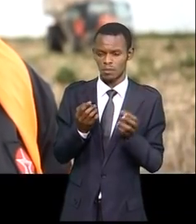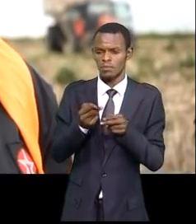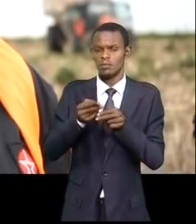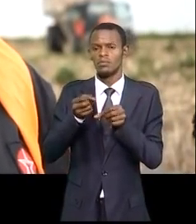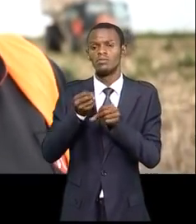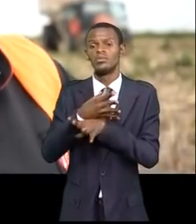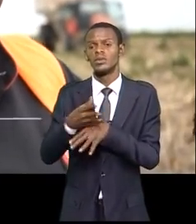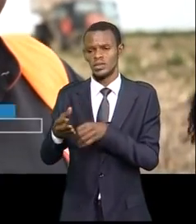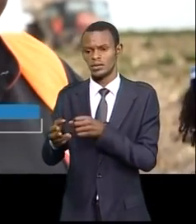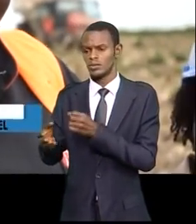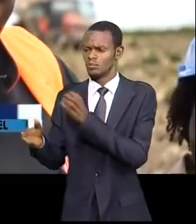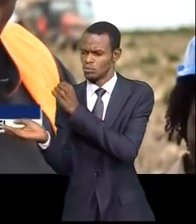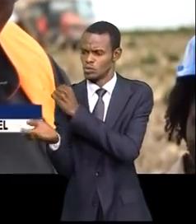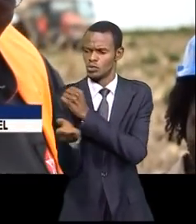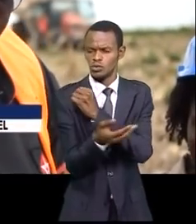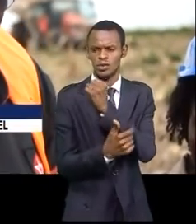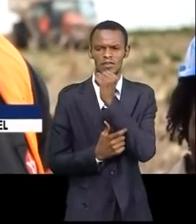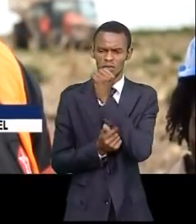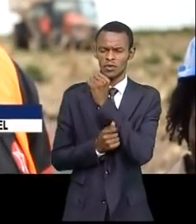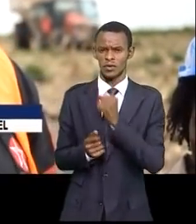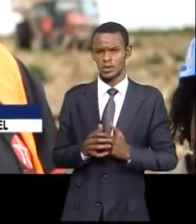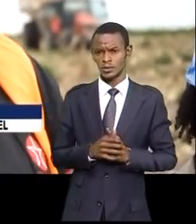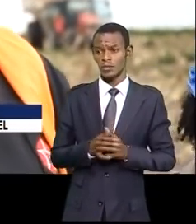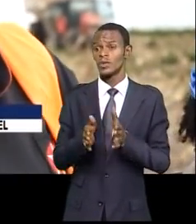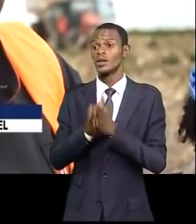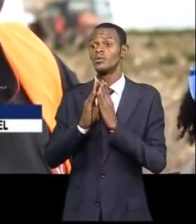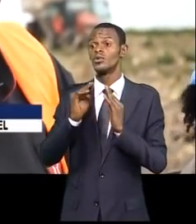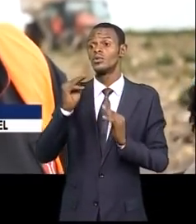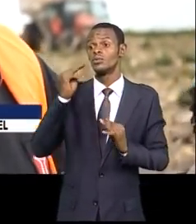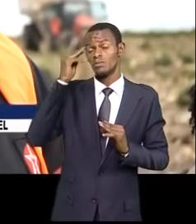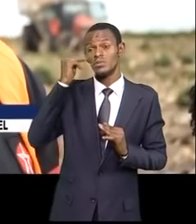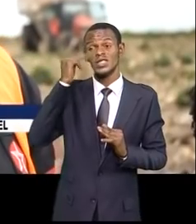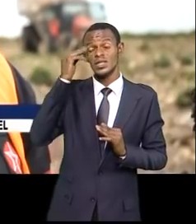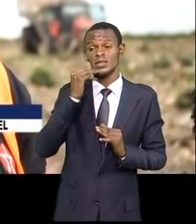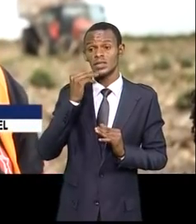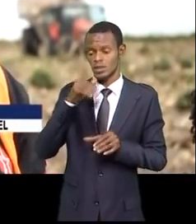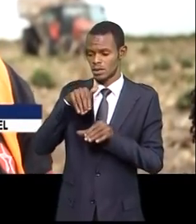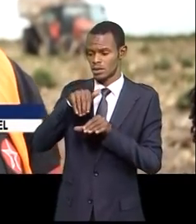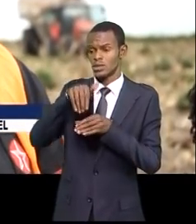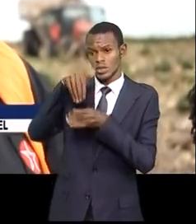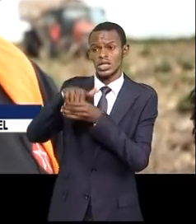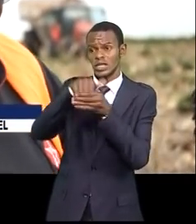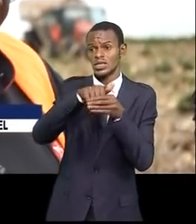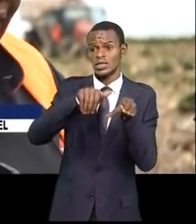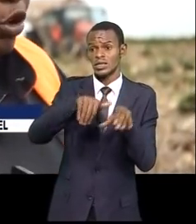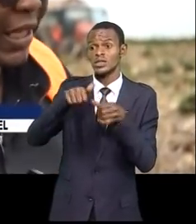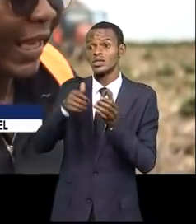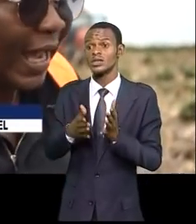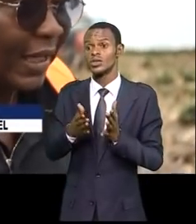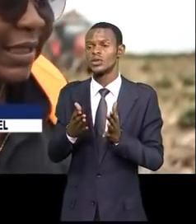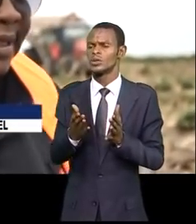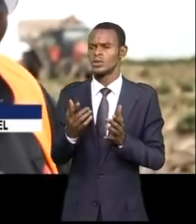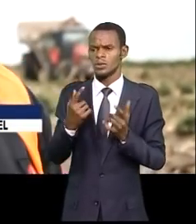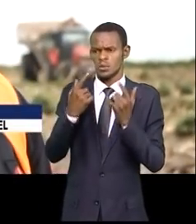demandons à ce que le ministre de l'agriculture qui nous a toujours soutenus d'avoir encore beaucoup de regards à notre